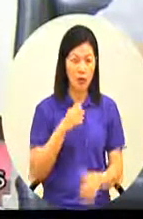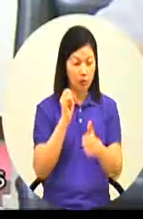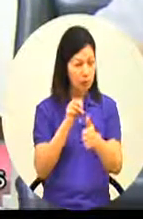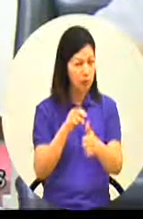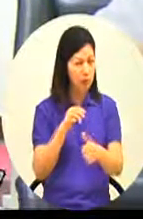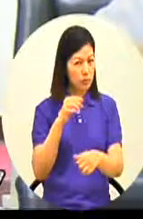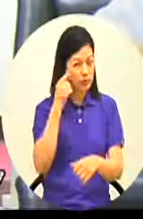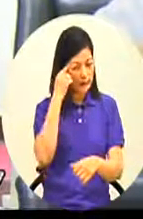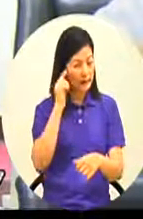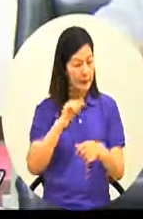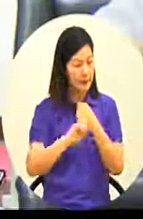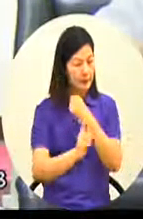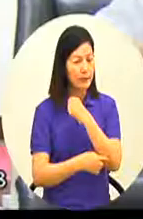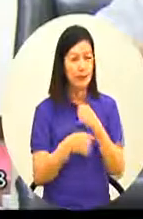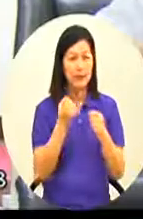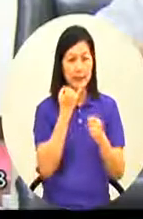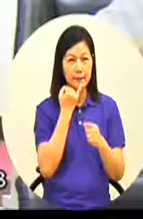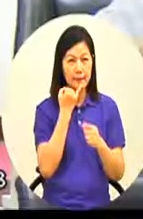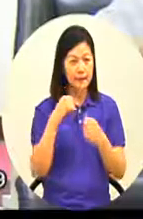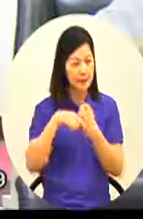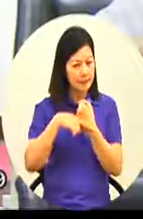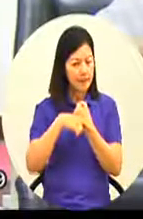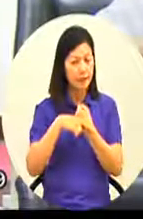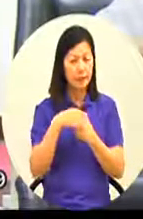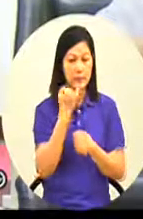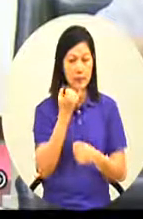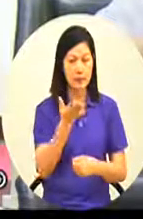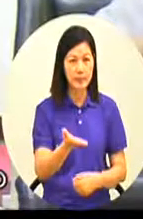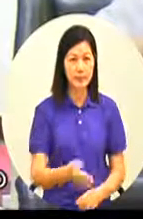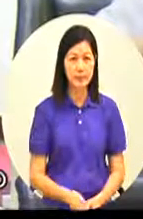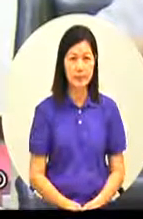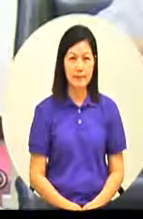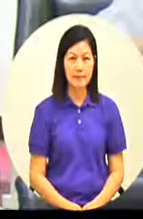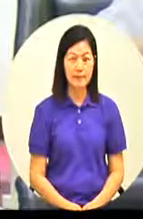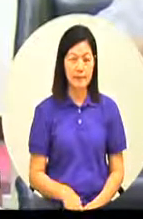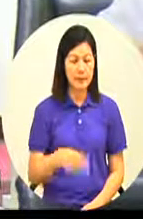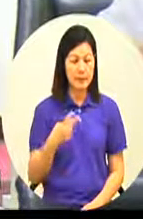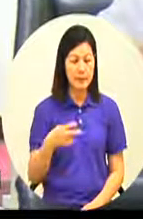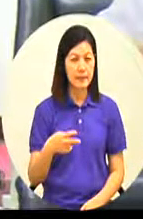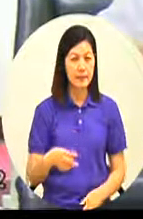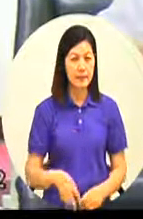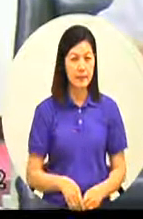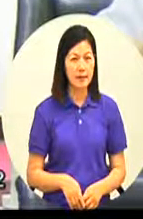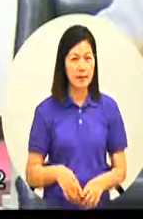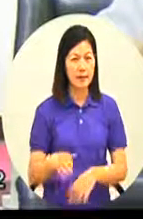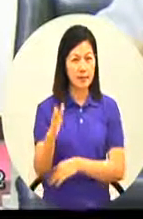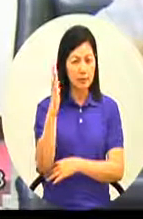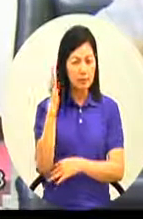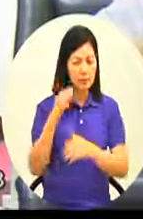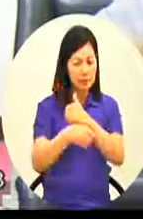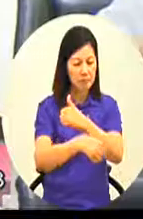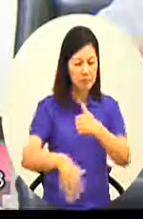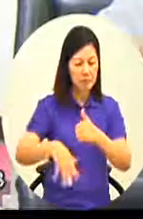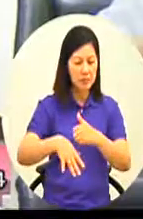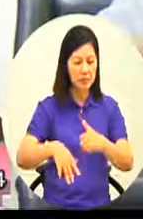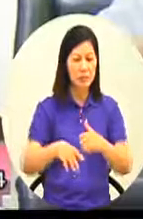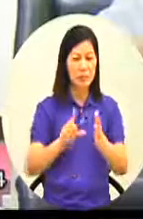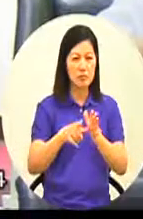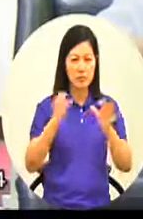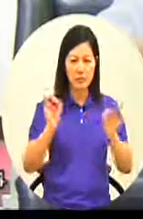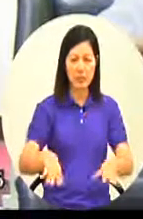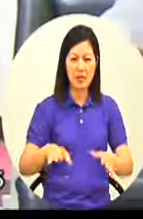会当来去，真的我们要研议一套，让不要让我们公部门来浪费这么大的资源